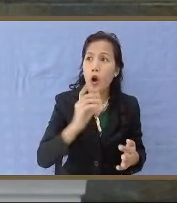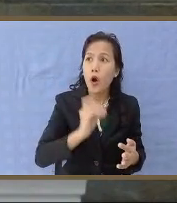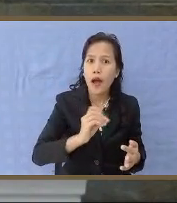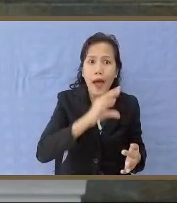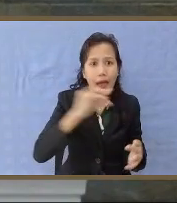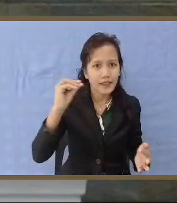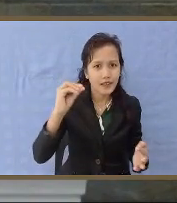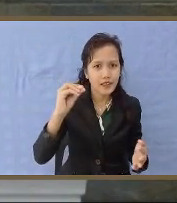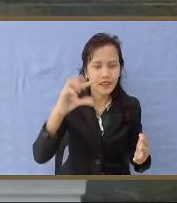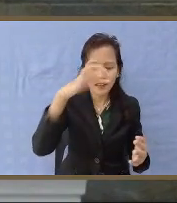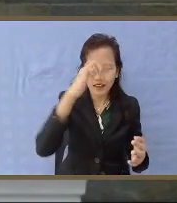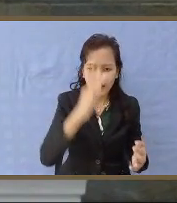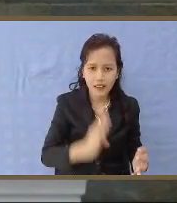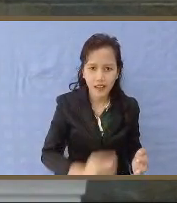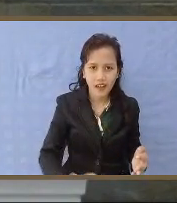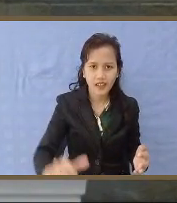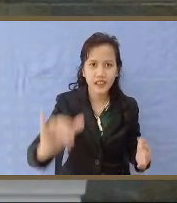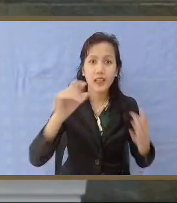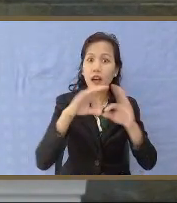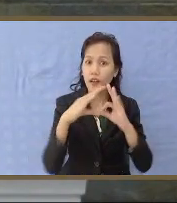way.